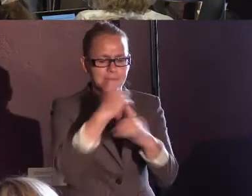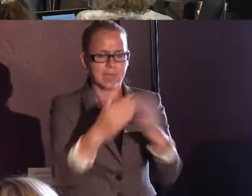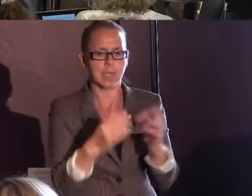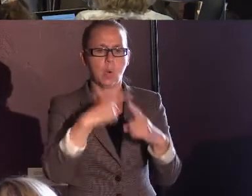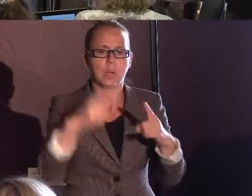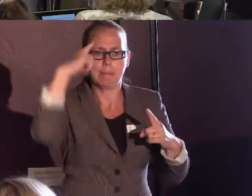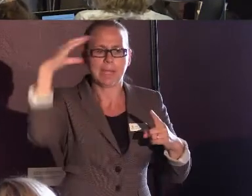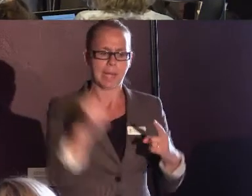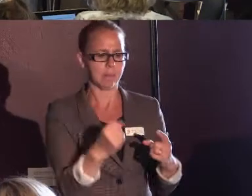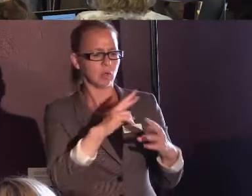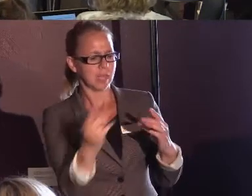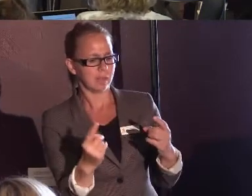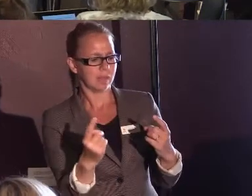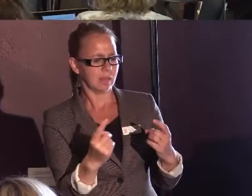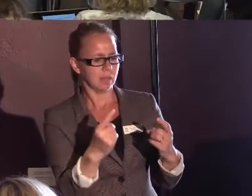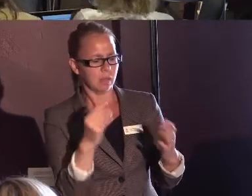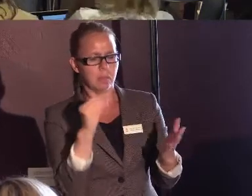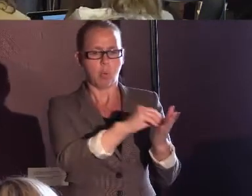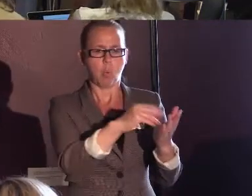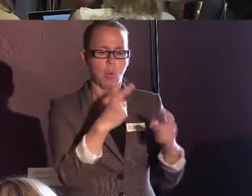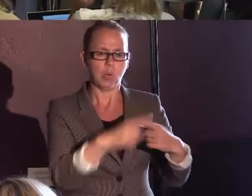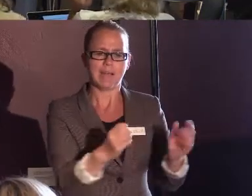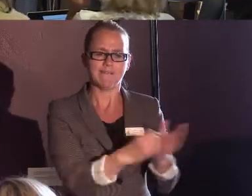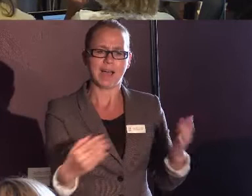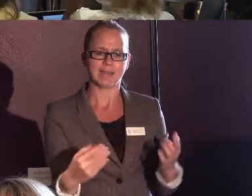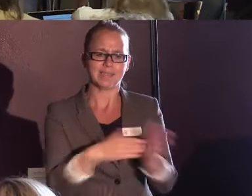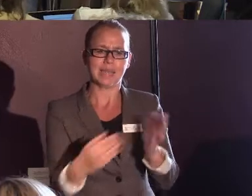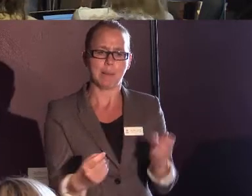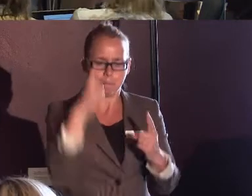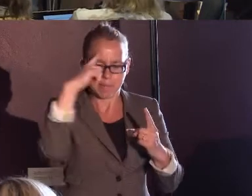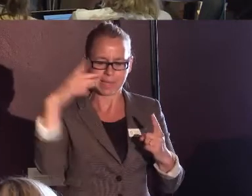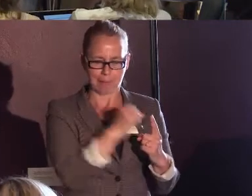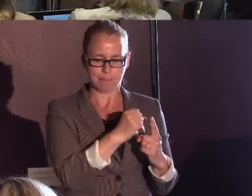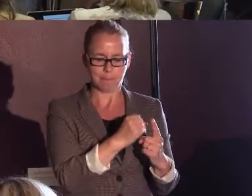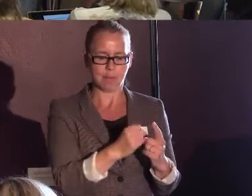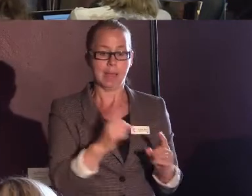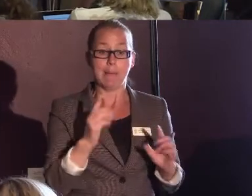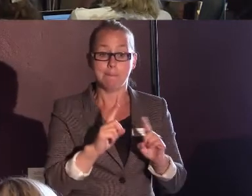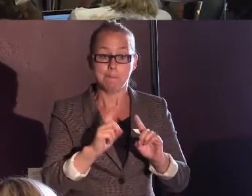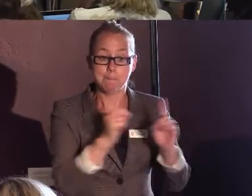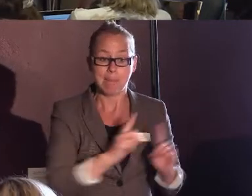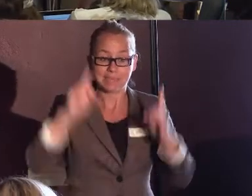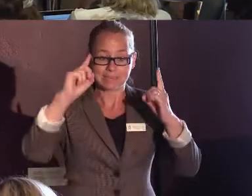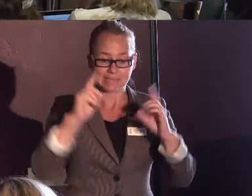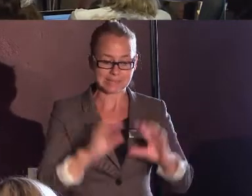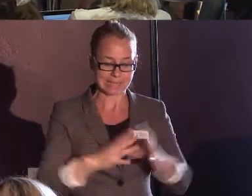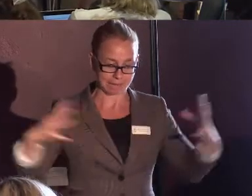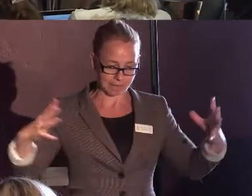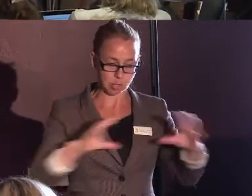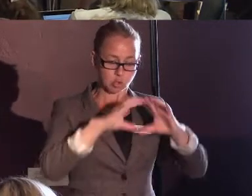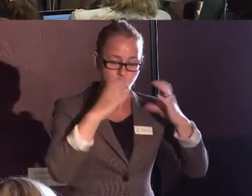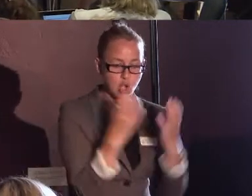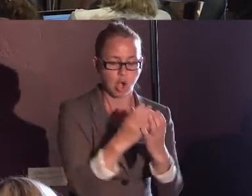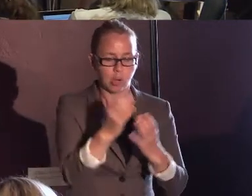och erövra dem och fylla dem med olika slags värde. Mänsklig tillväxt här betecknar tillväxt där social